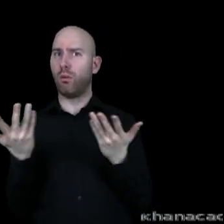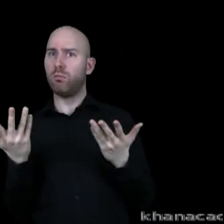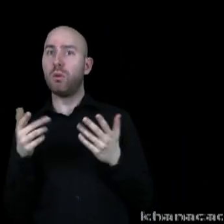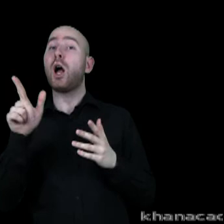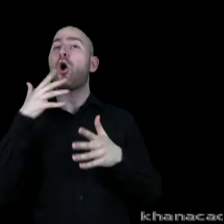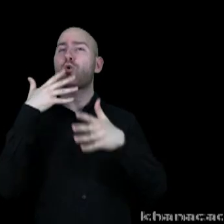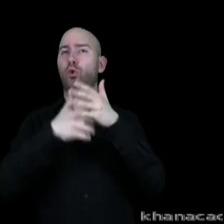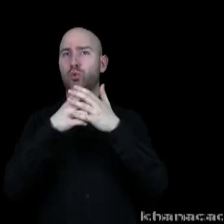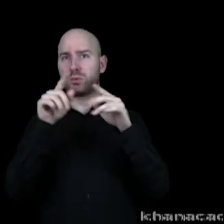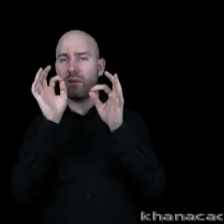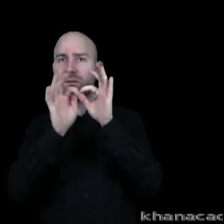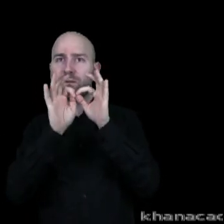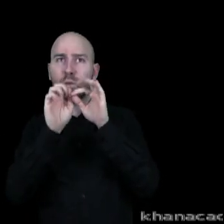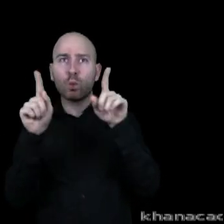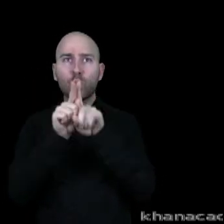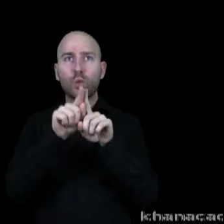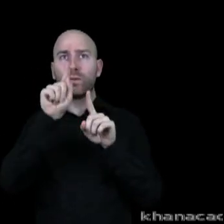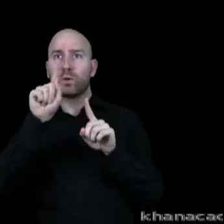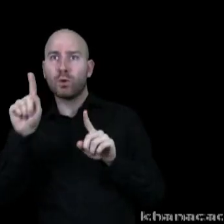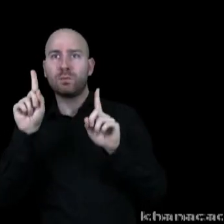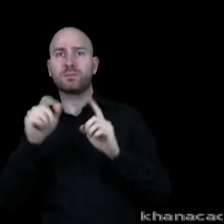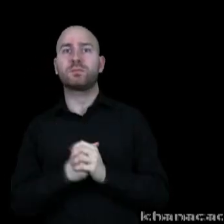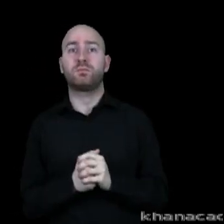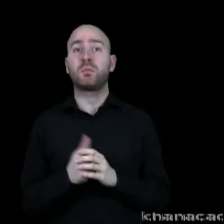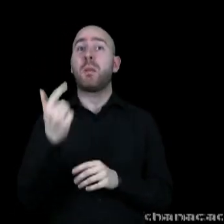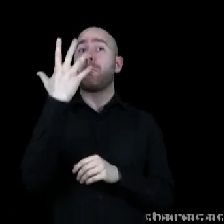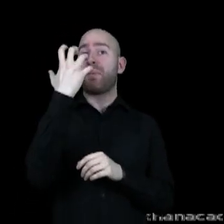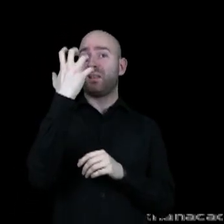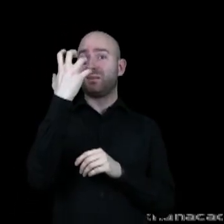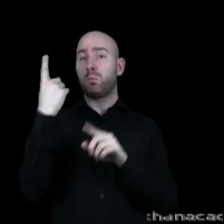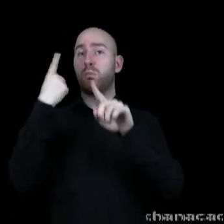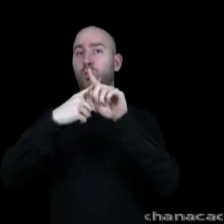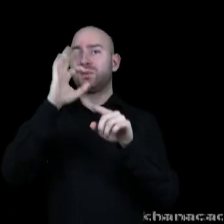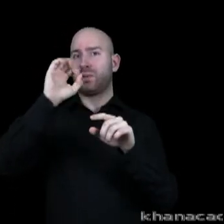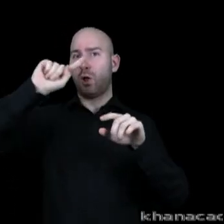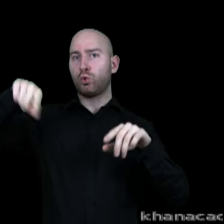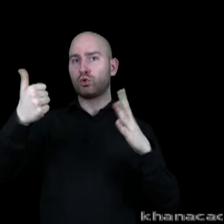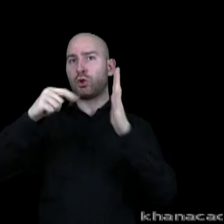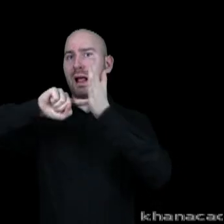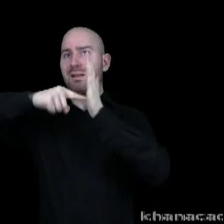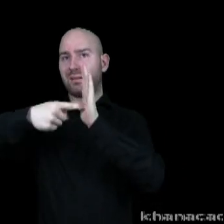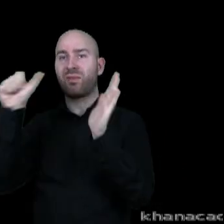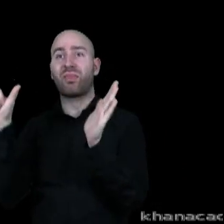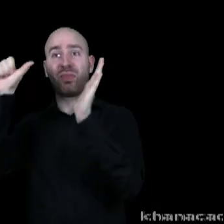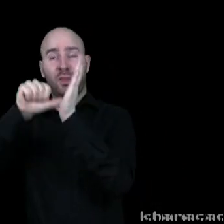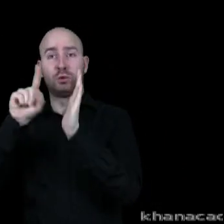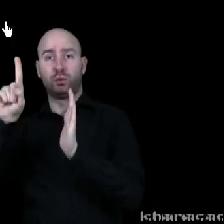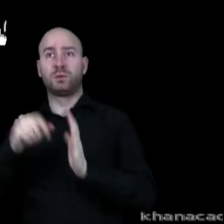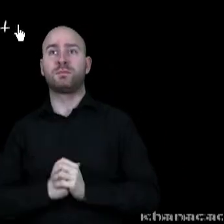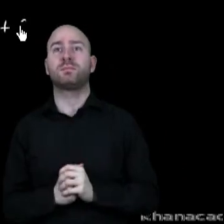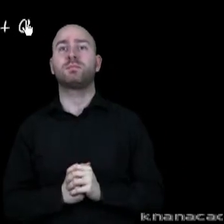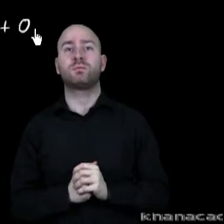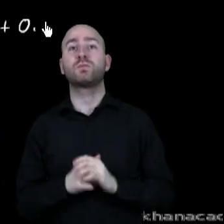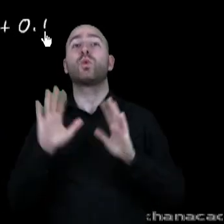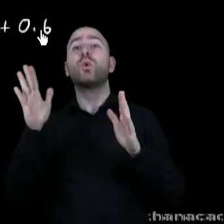powtarzać. Jaka będzie konsumpcja w naszych jednostkach? Nasza konsumpcja będzie równa 500 plus 06 razy 1000,